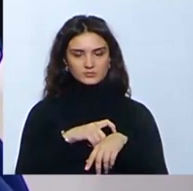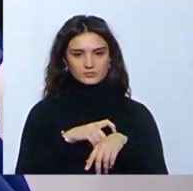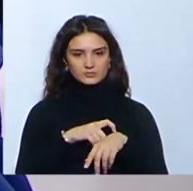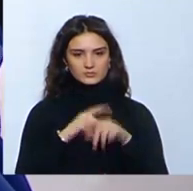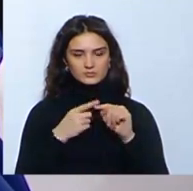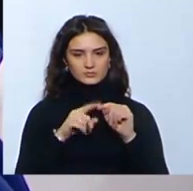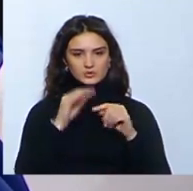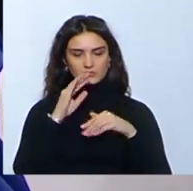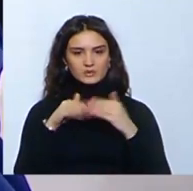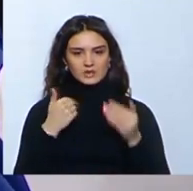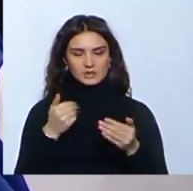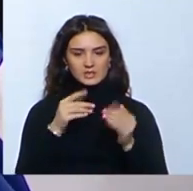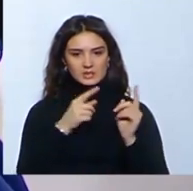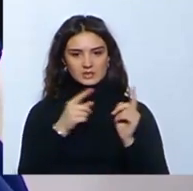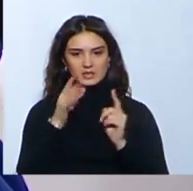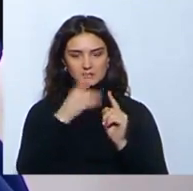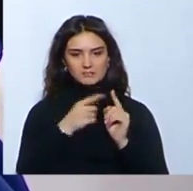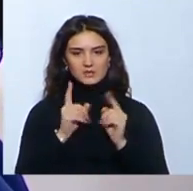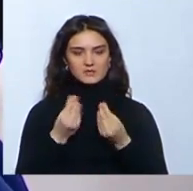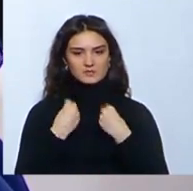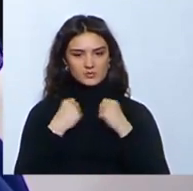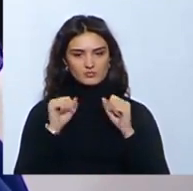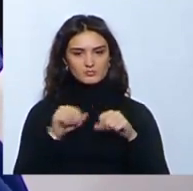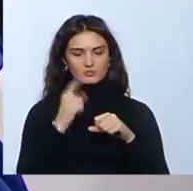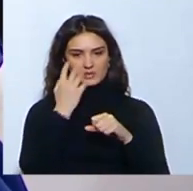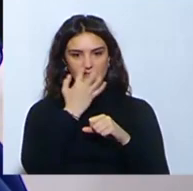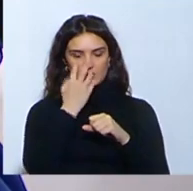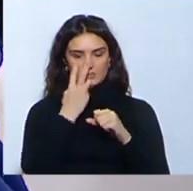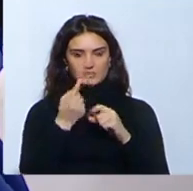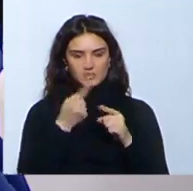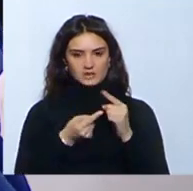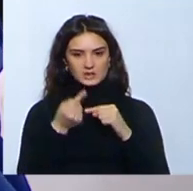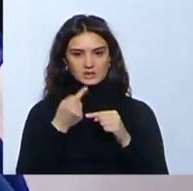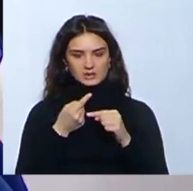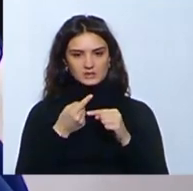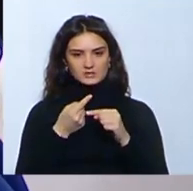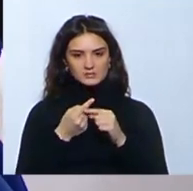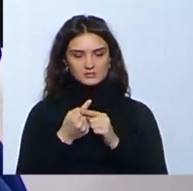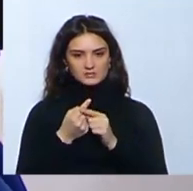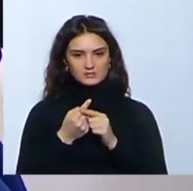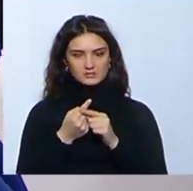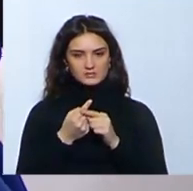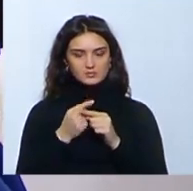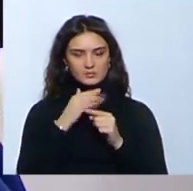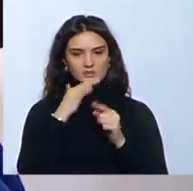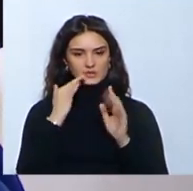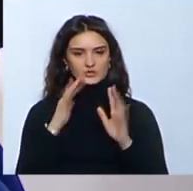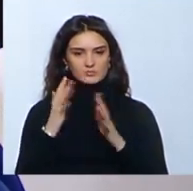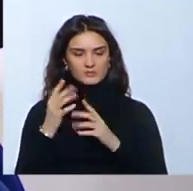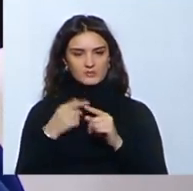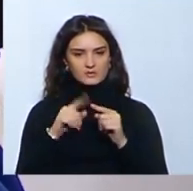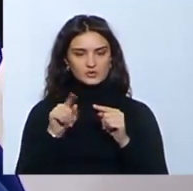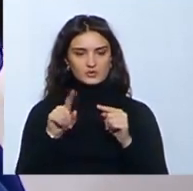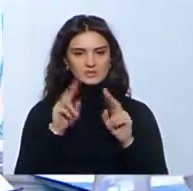პოსტტრავმული ეტაპი, რომელიც გვაძლევს ასევე საშუალებას მხედველობის აღდგენის უმეტეს შემთხვევაში საბედნიეროდ. ანუ